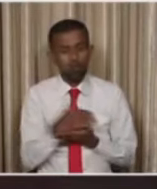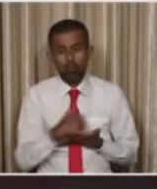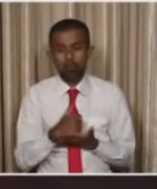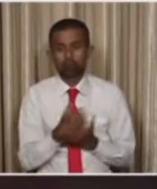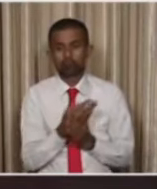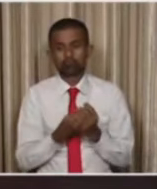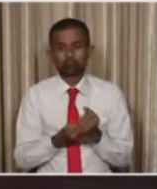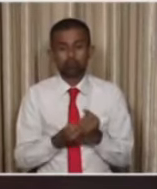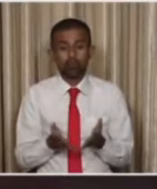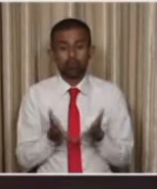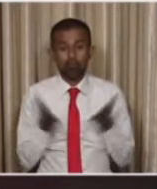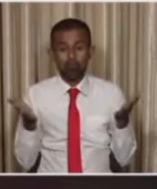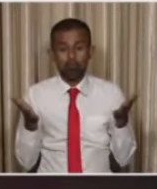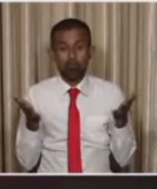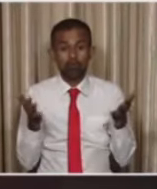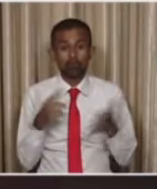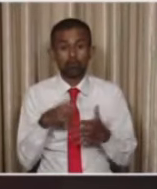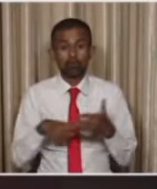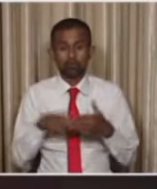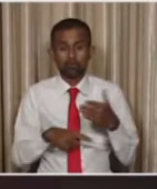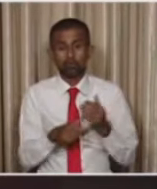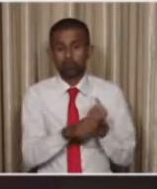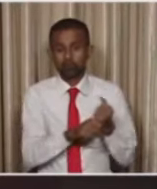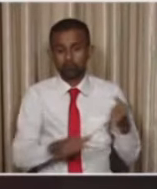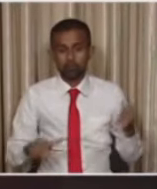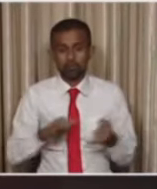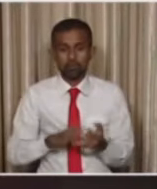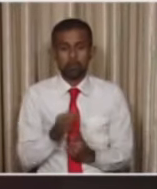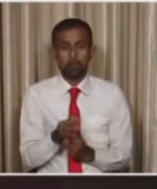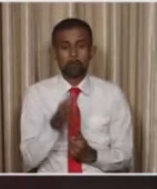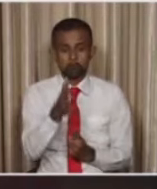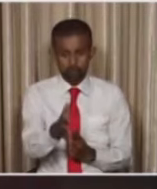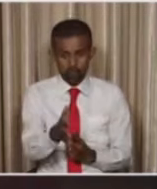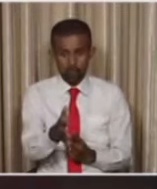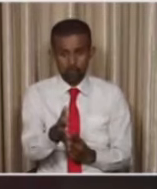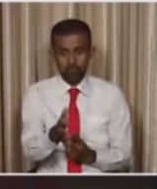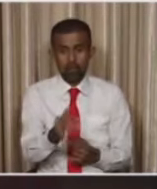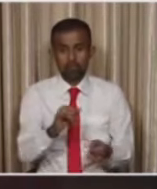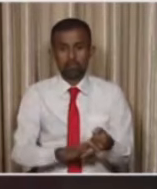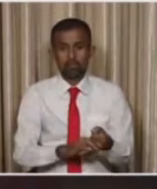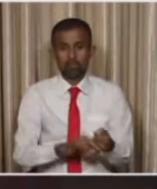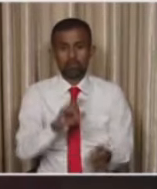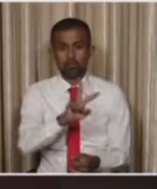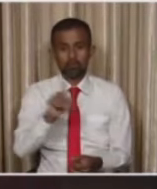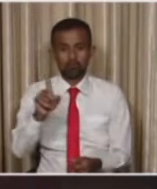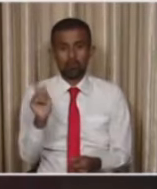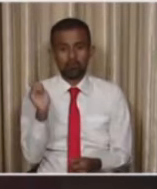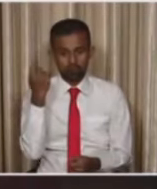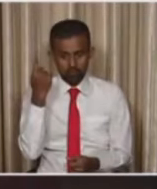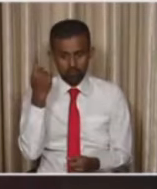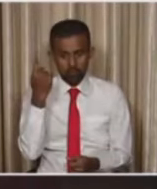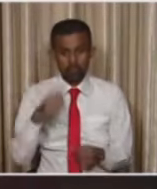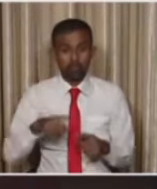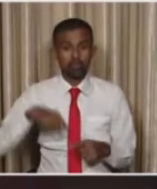ජාතීන්ගේ අතිමහත් බහුතර නියෝජනයකින් සජිත් ප්‍රේමදාස මැතිතුමා සැප්තැම්බර් 21 වෙනිදා දිනලා